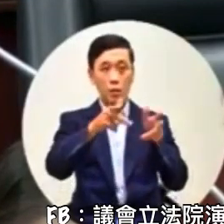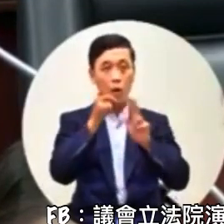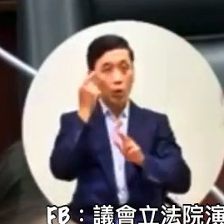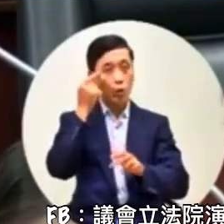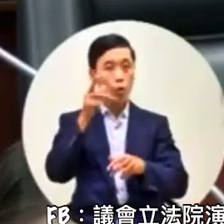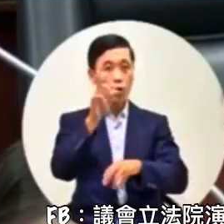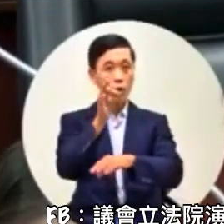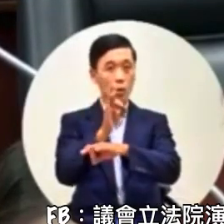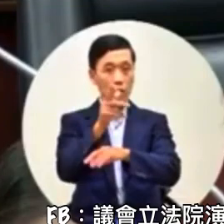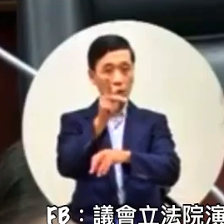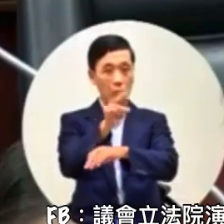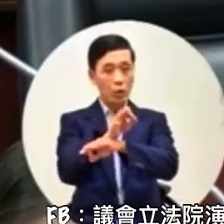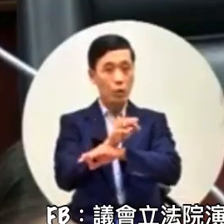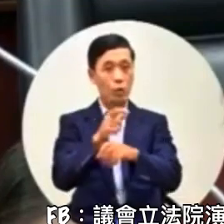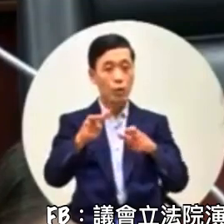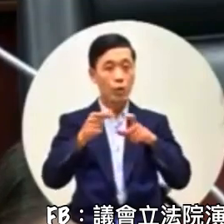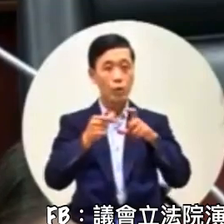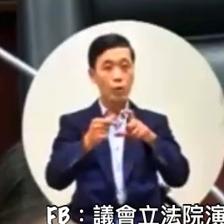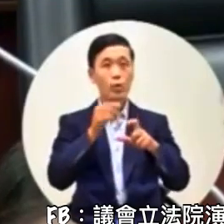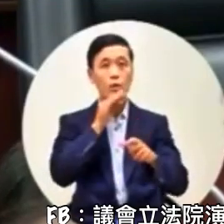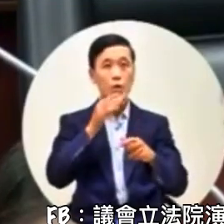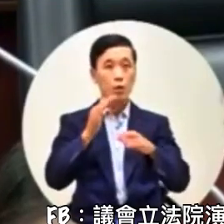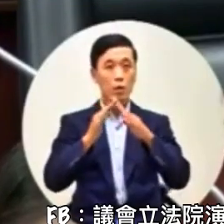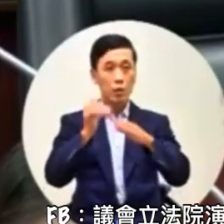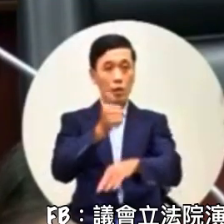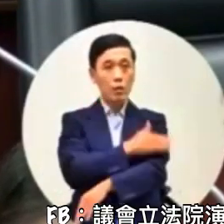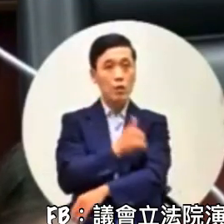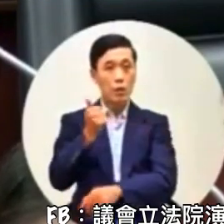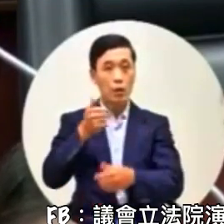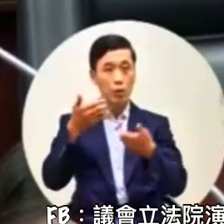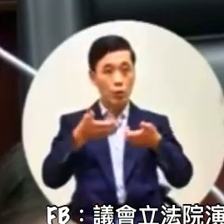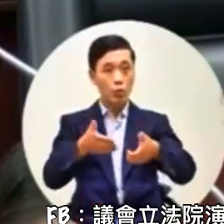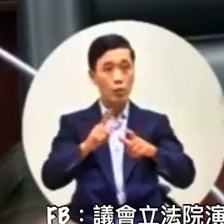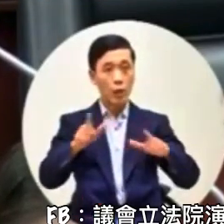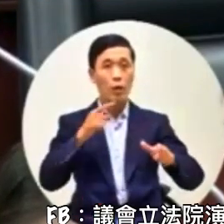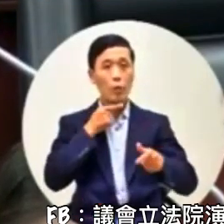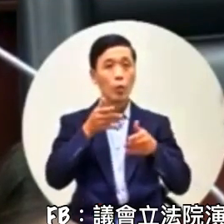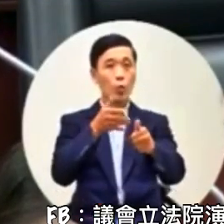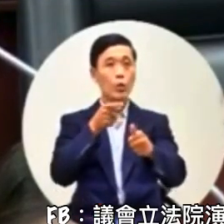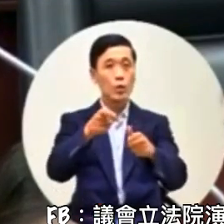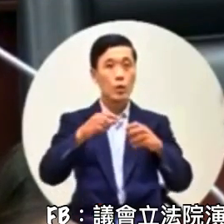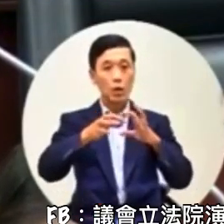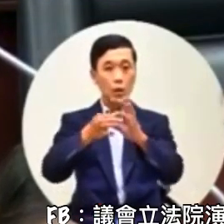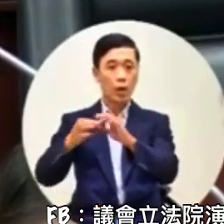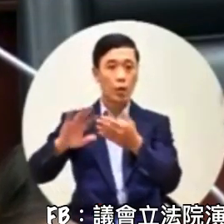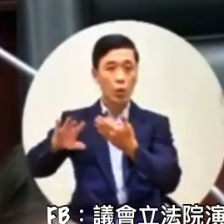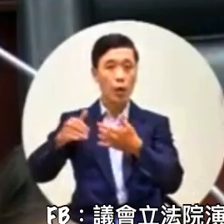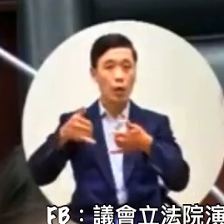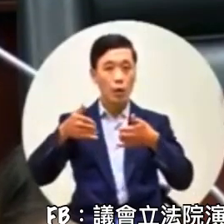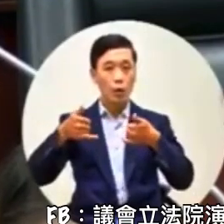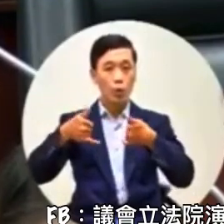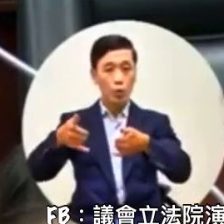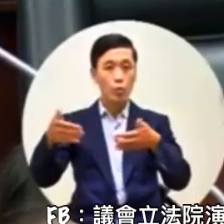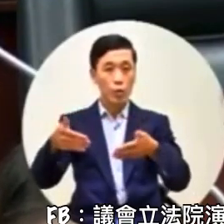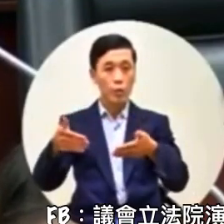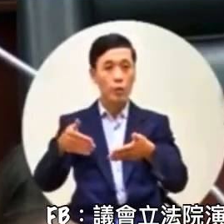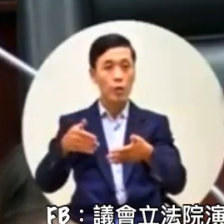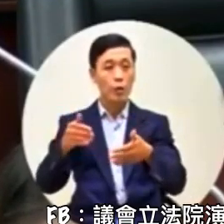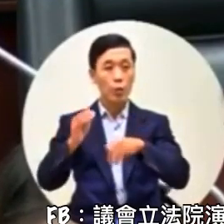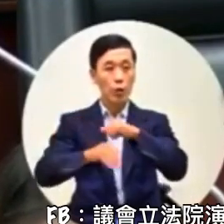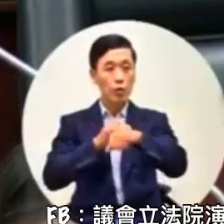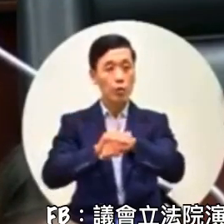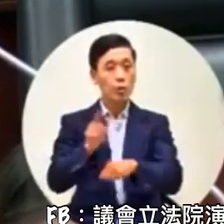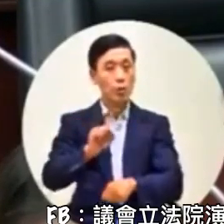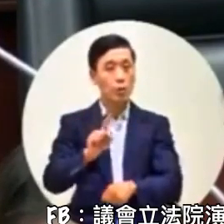是不是可以来答应说我们高雄段哪个时候可以开通？因为我们已经等了13年了，是不是请我们陈市长回答一下？